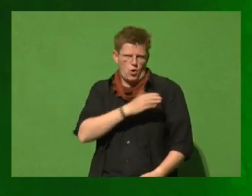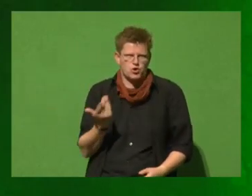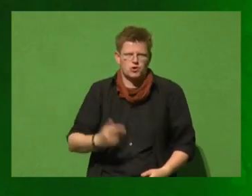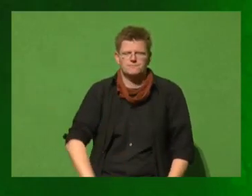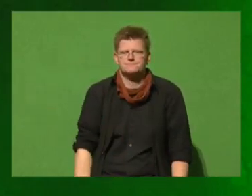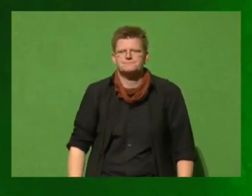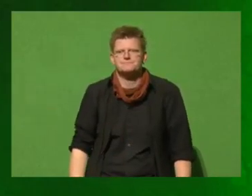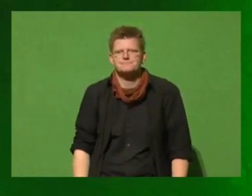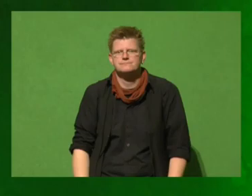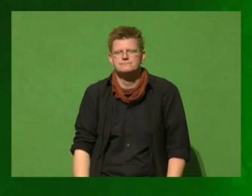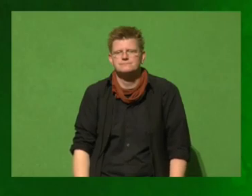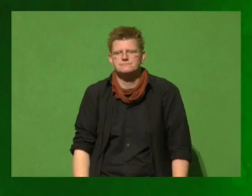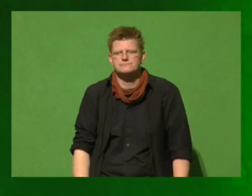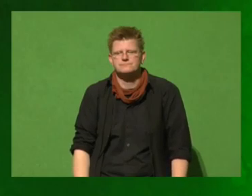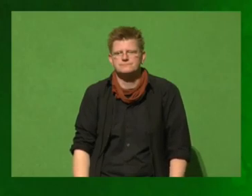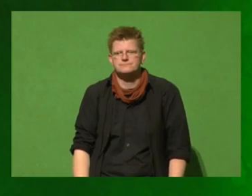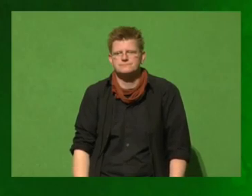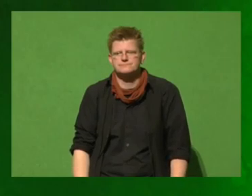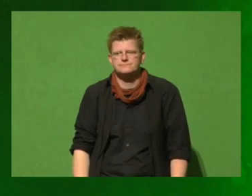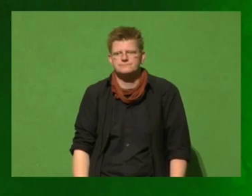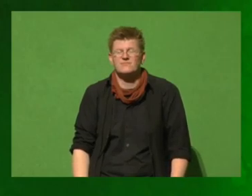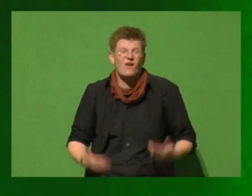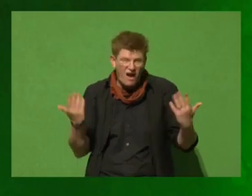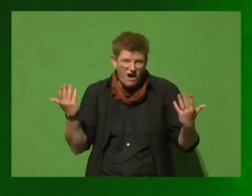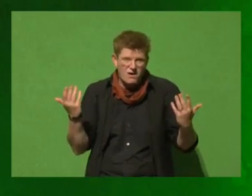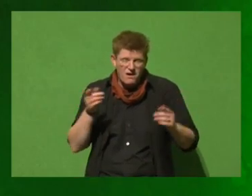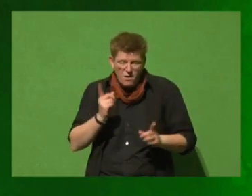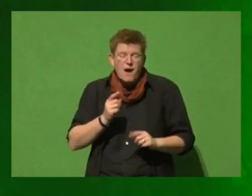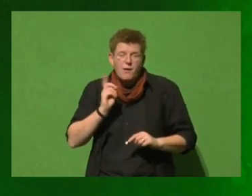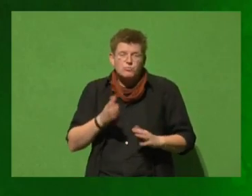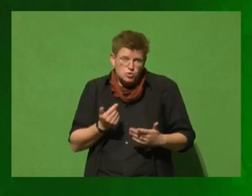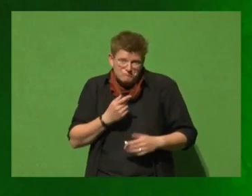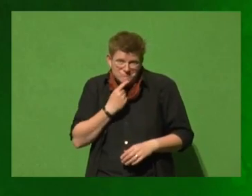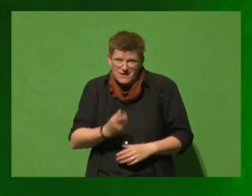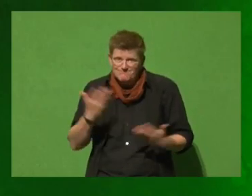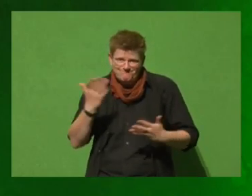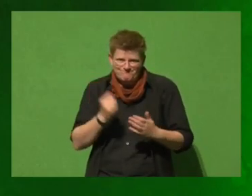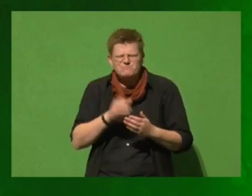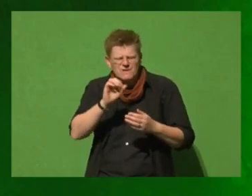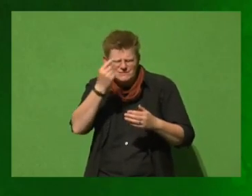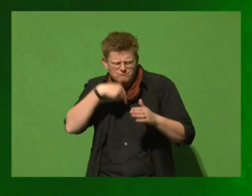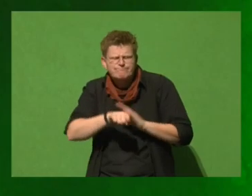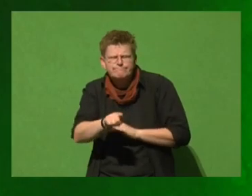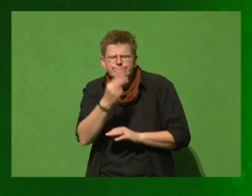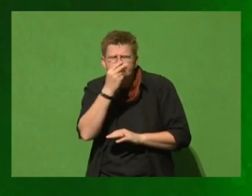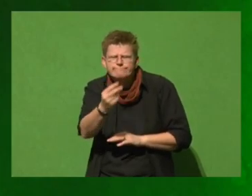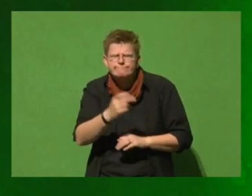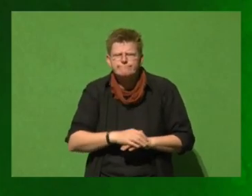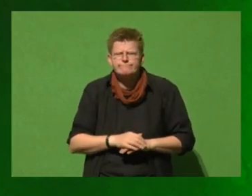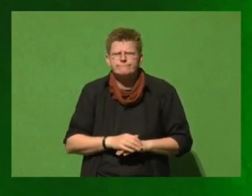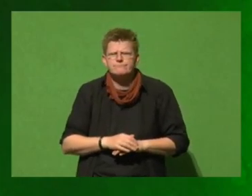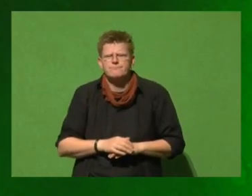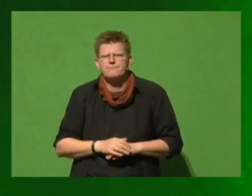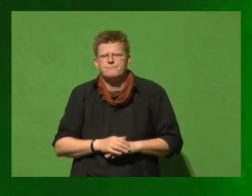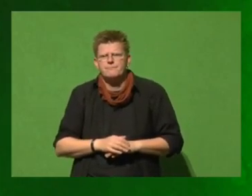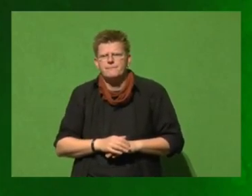hatten. Gleichzeitig muss man aber auch sagen, das seht ihr darunter, bei den Zuschüssen der